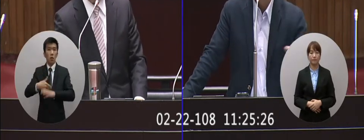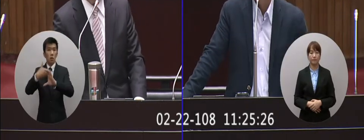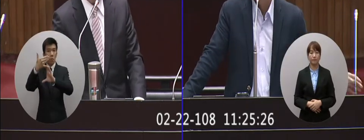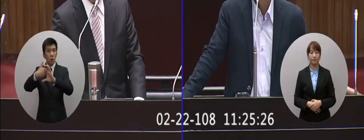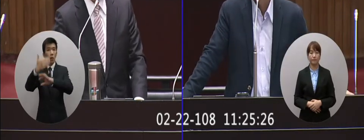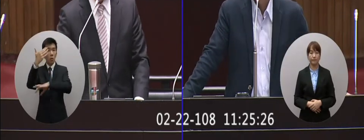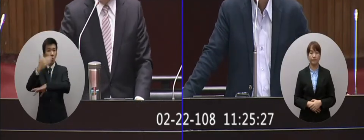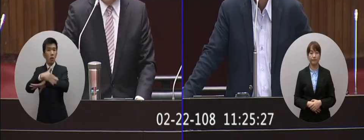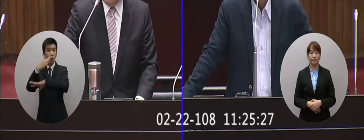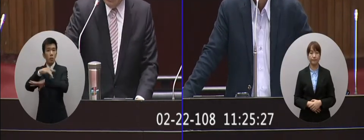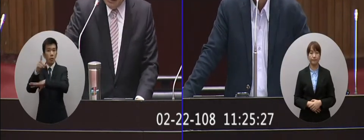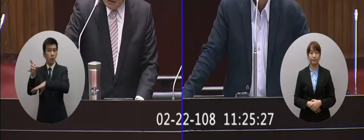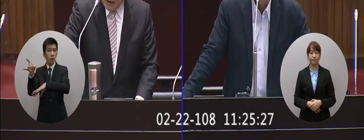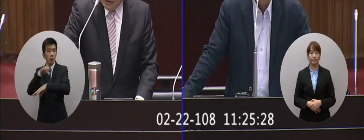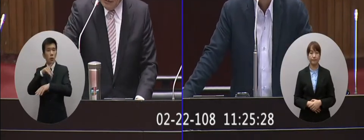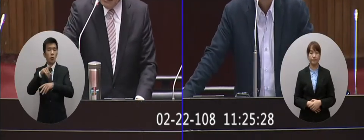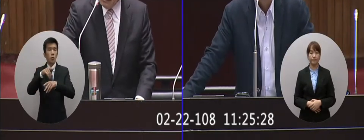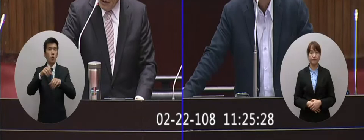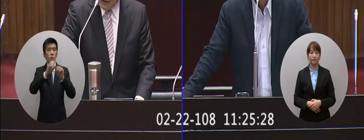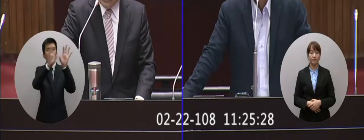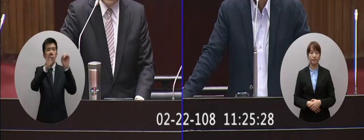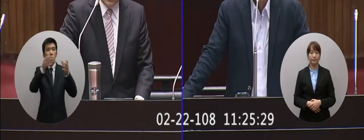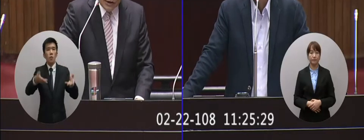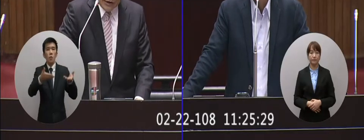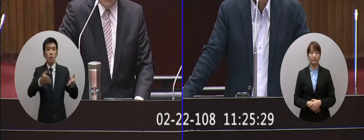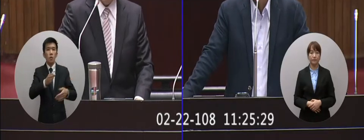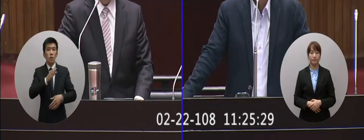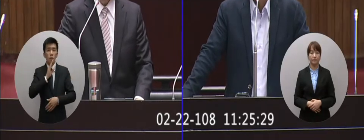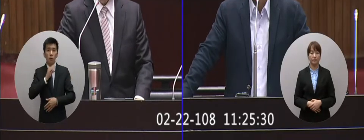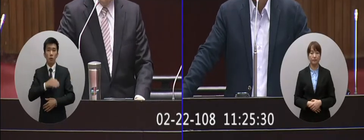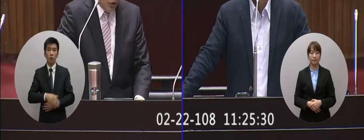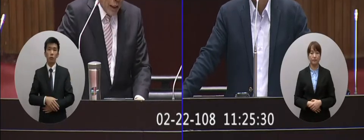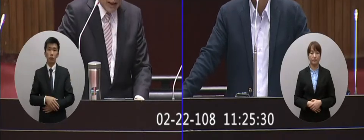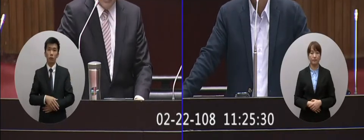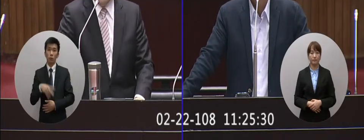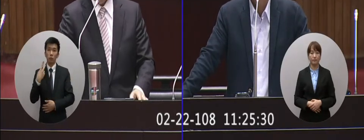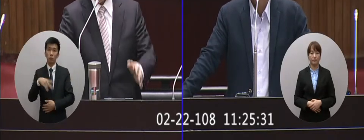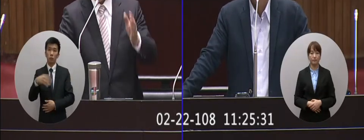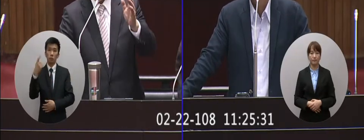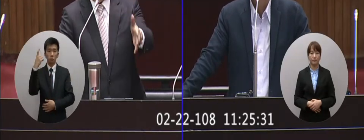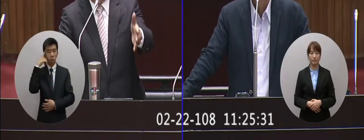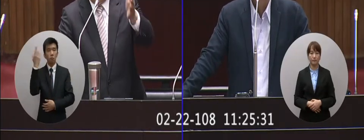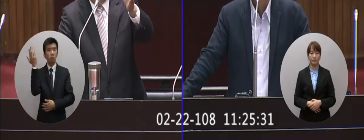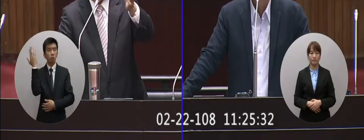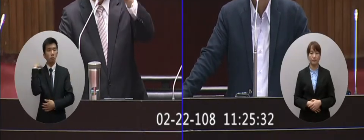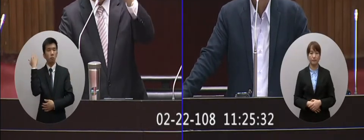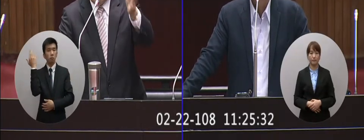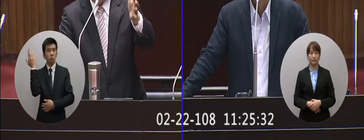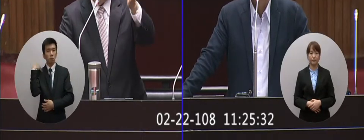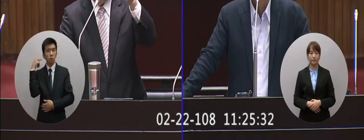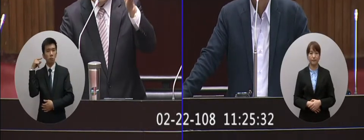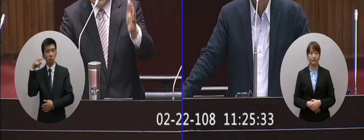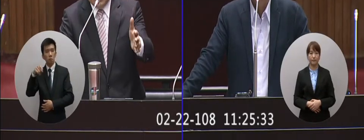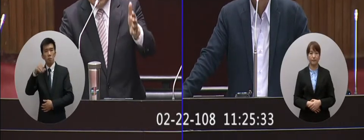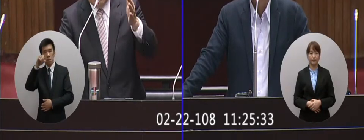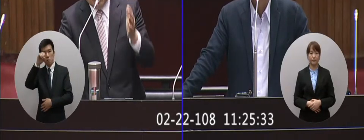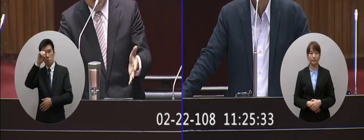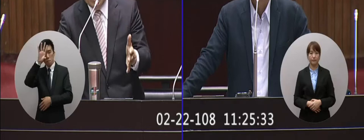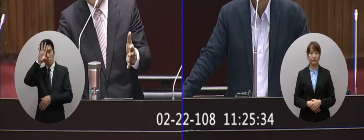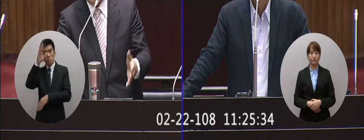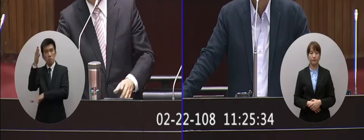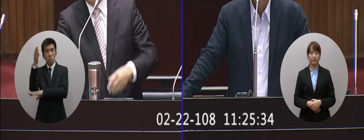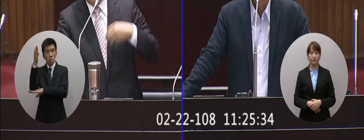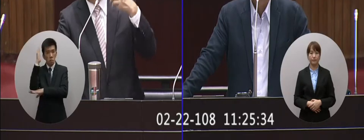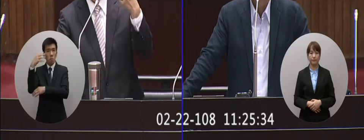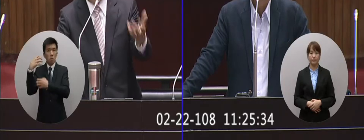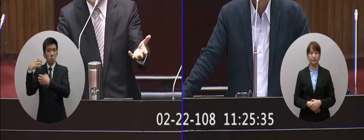传工具，所以咱过去就是一再讲，无应该利用党政